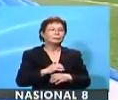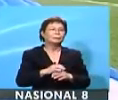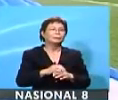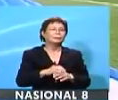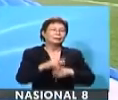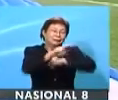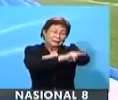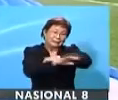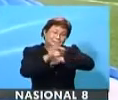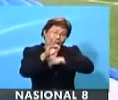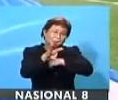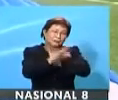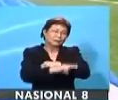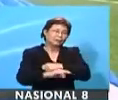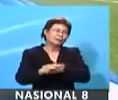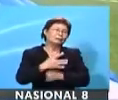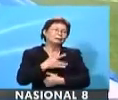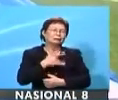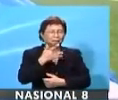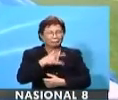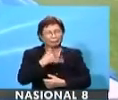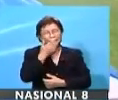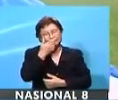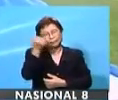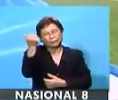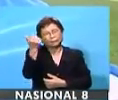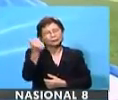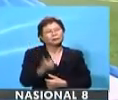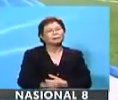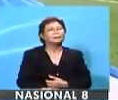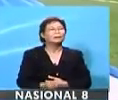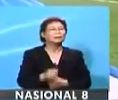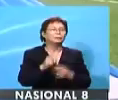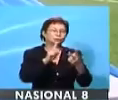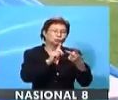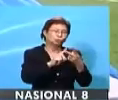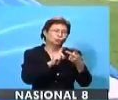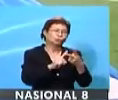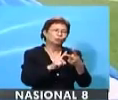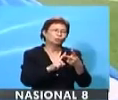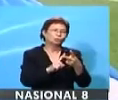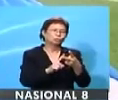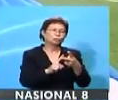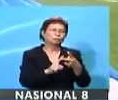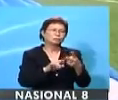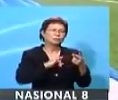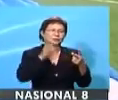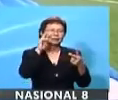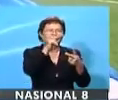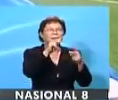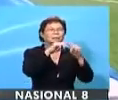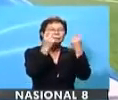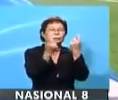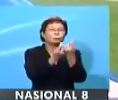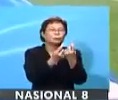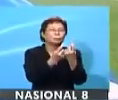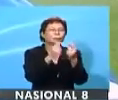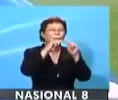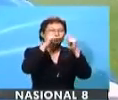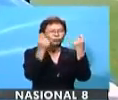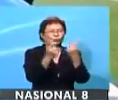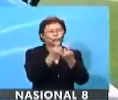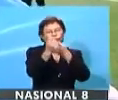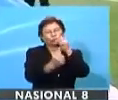skuang kita orang terubat luka berada dalam Liga Piala Malaysia. Pertama, yang keduanya untuk saya lihat tim-tim untuk pasukan